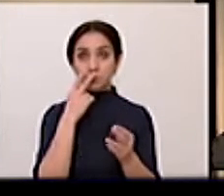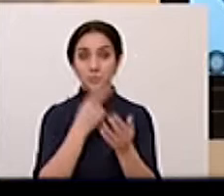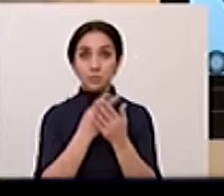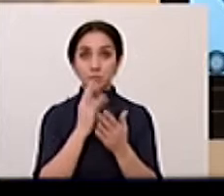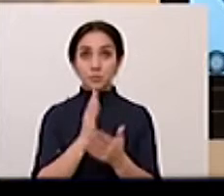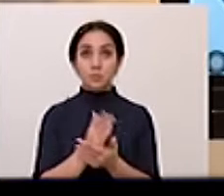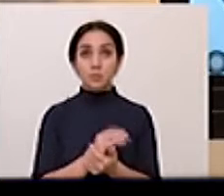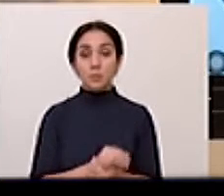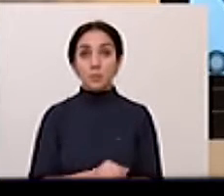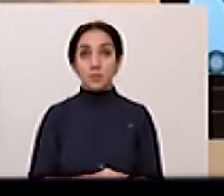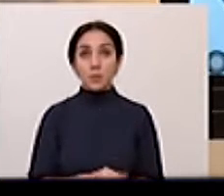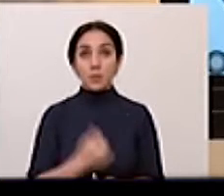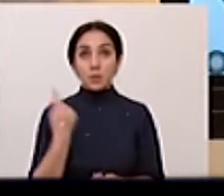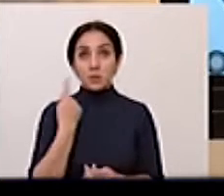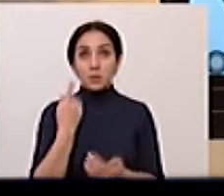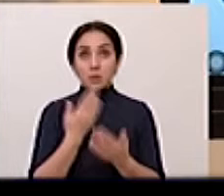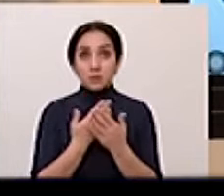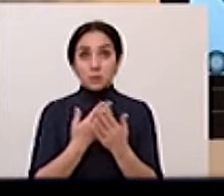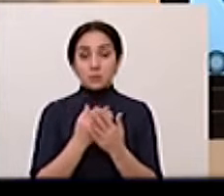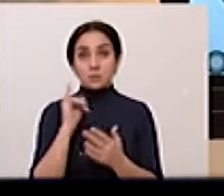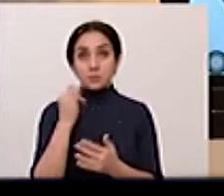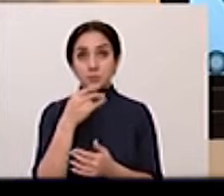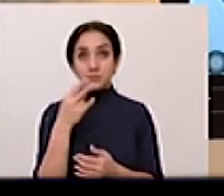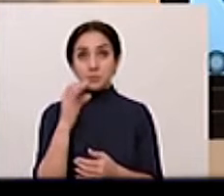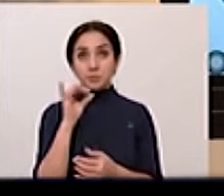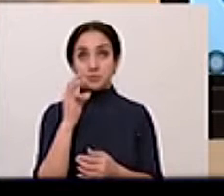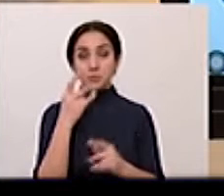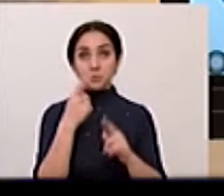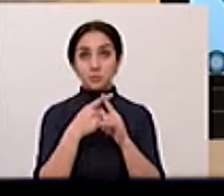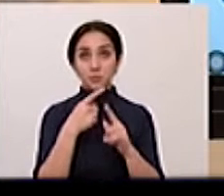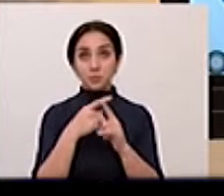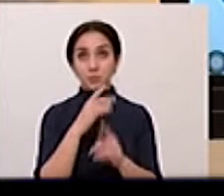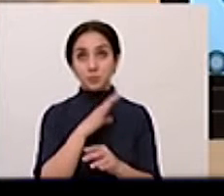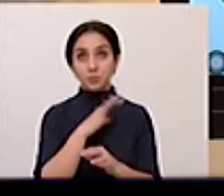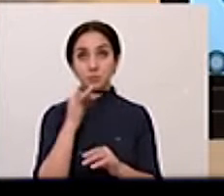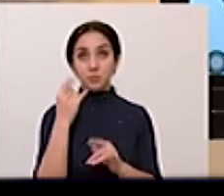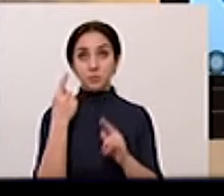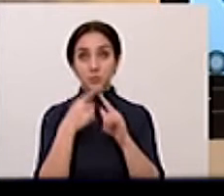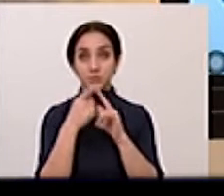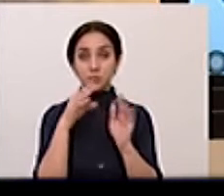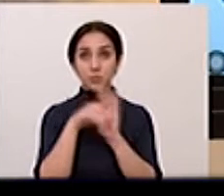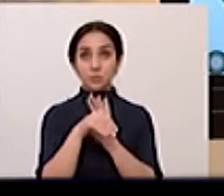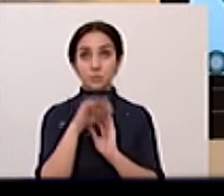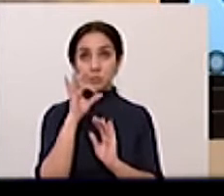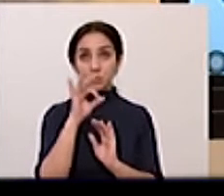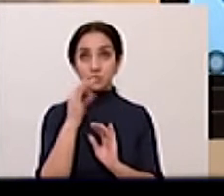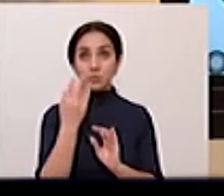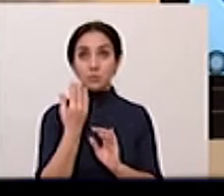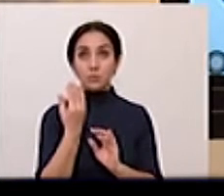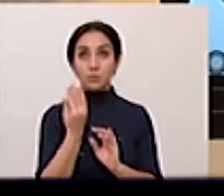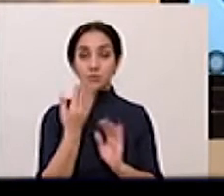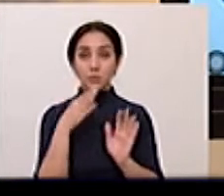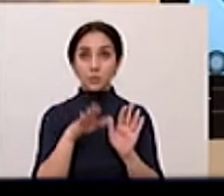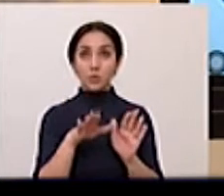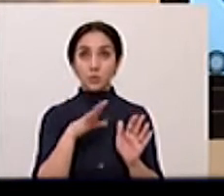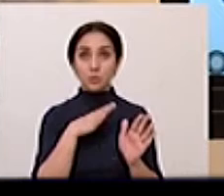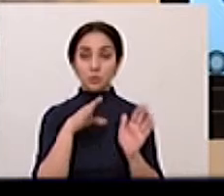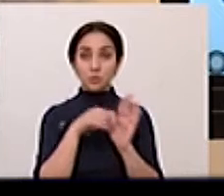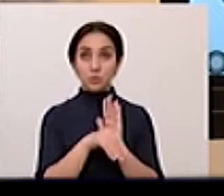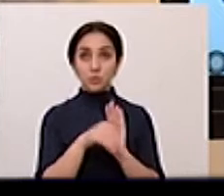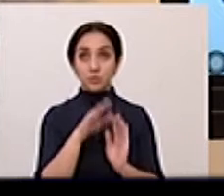o'taylik. Demak, birinchi masala y teng sinus x bo'lib, x 0 pi kesmada joylashgan